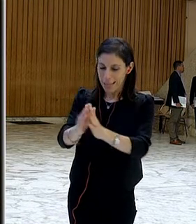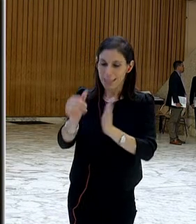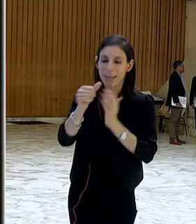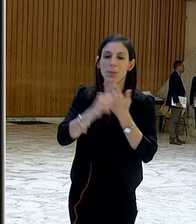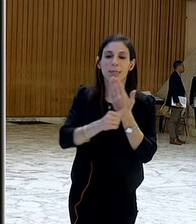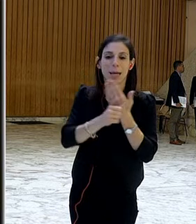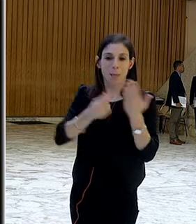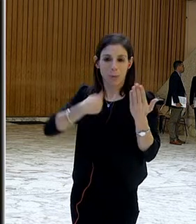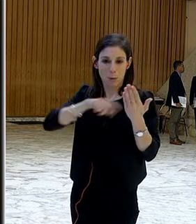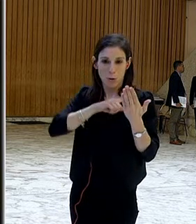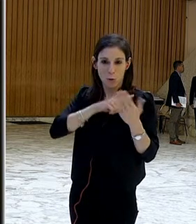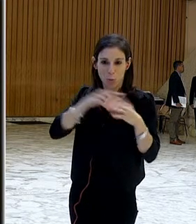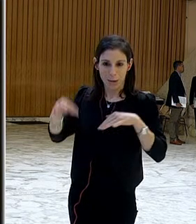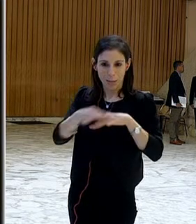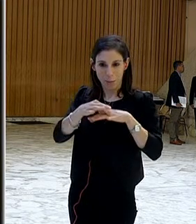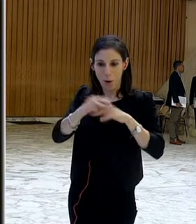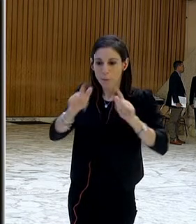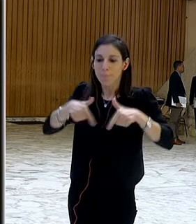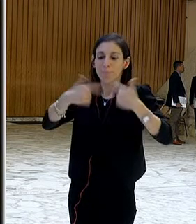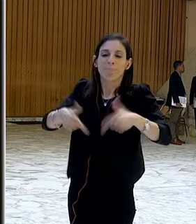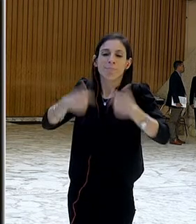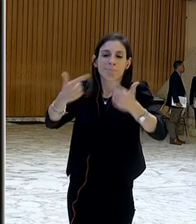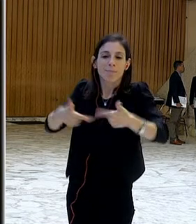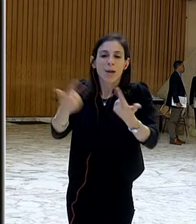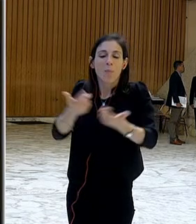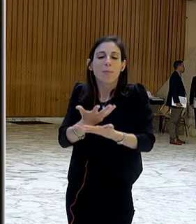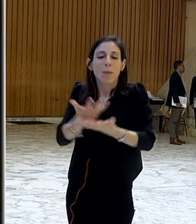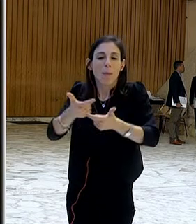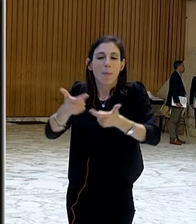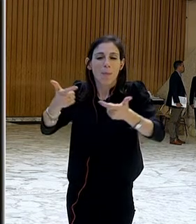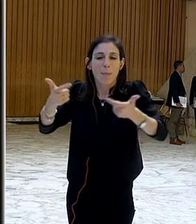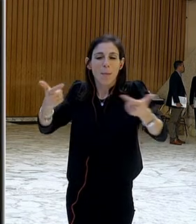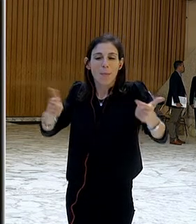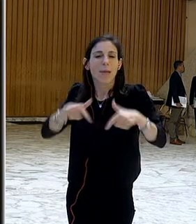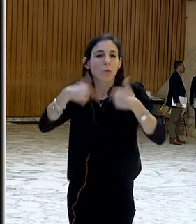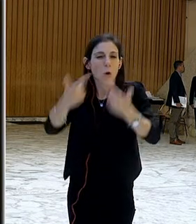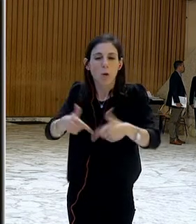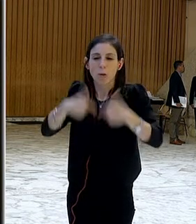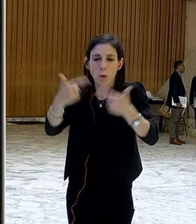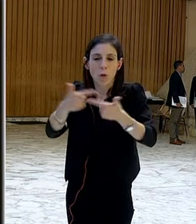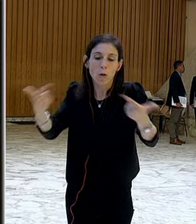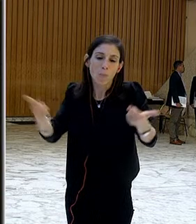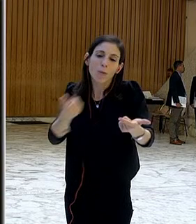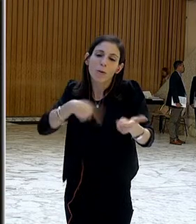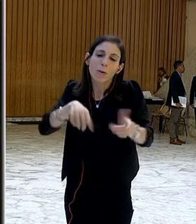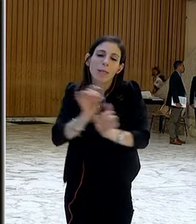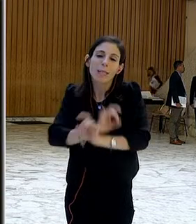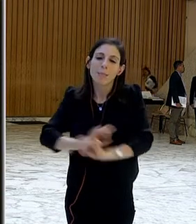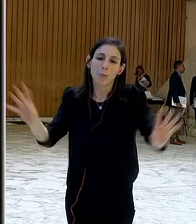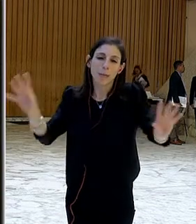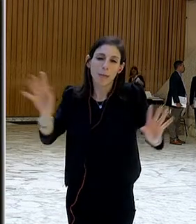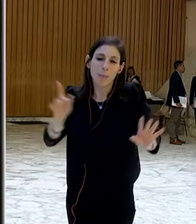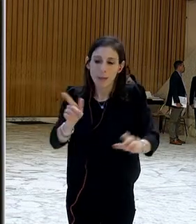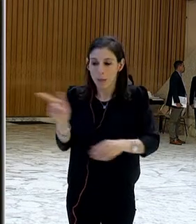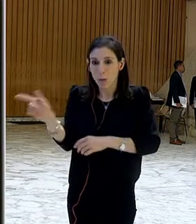cette disponibilité toujours renouvelée par l'amour entre nous comme époux.